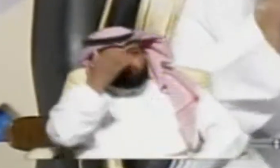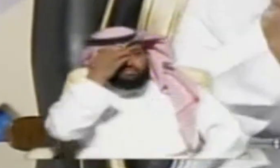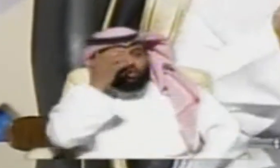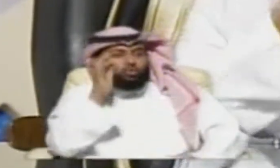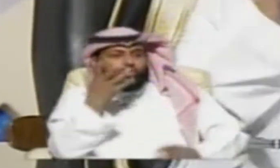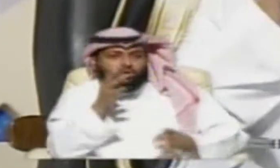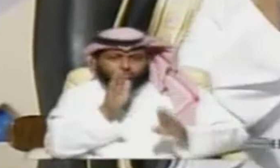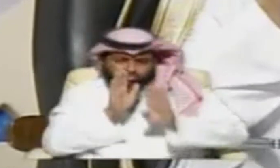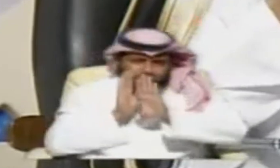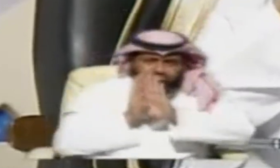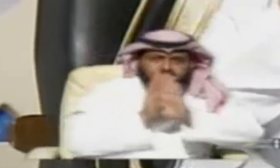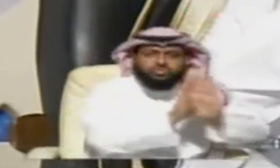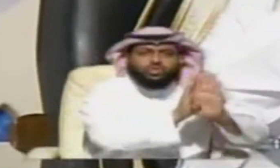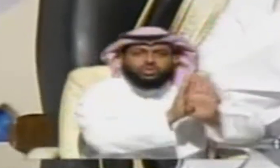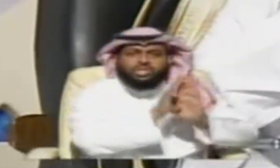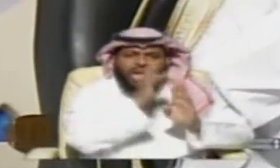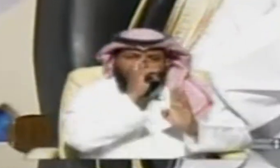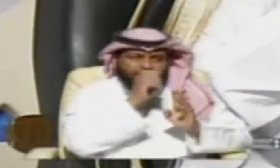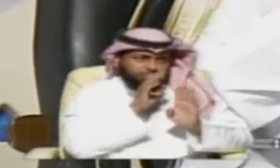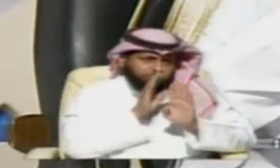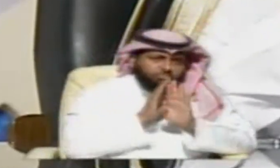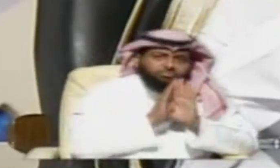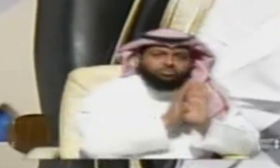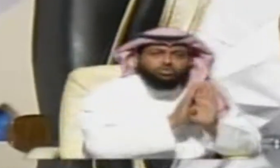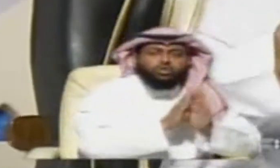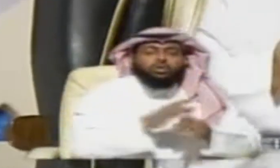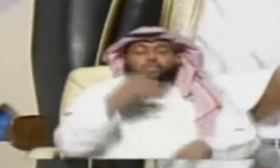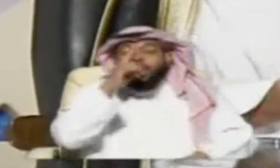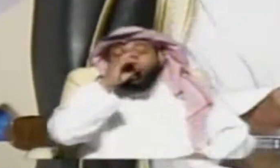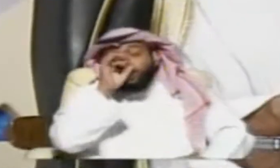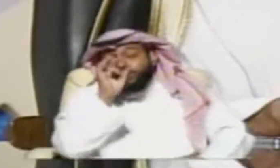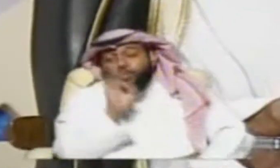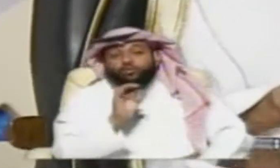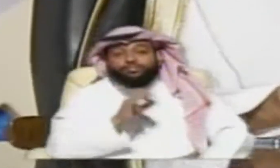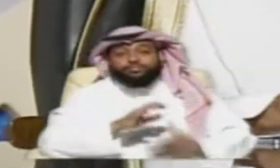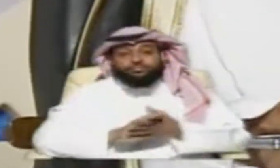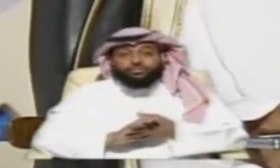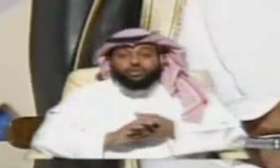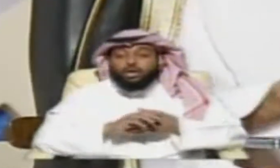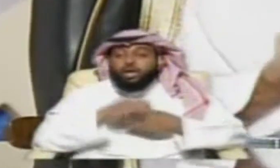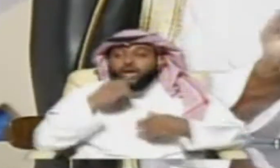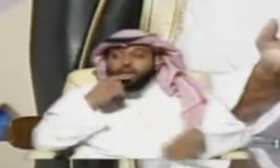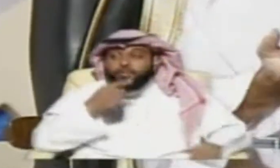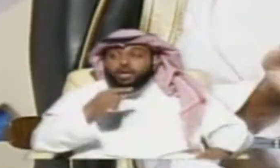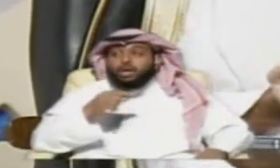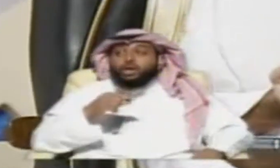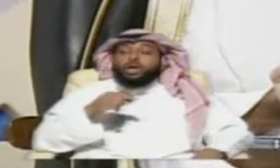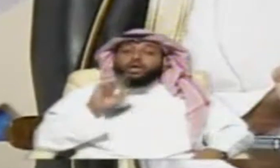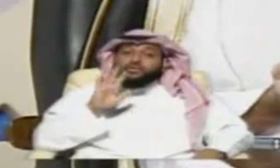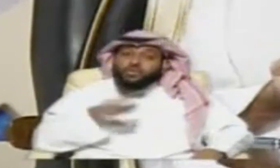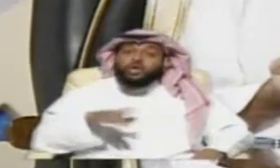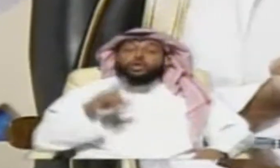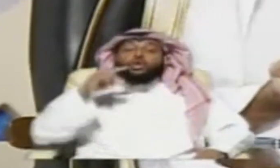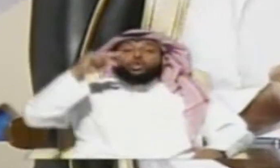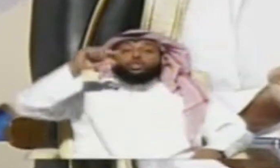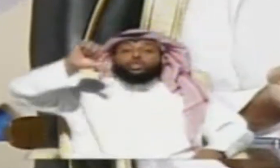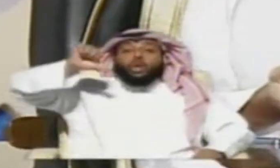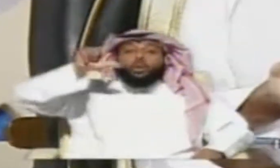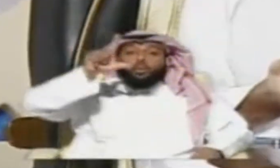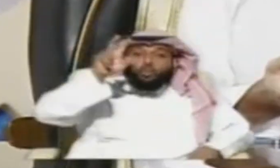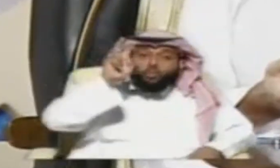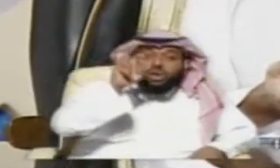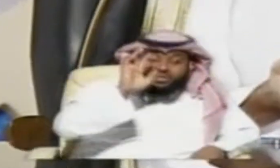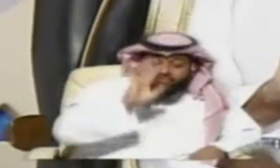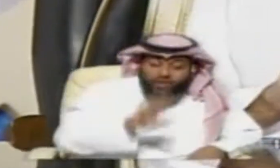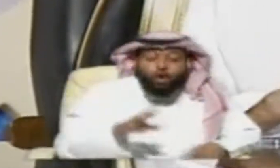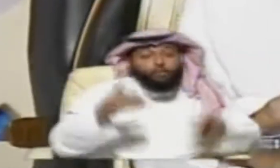بتدابيره وتأمره ضد الدول الإسلامية. فهذه الدول الإسلامية بما من الله عليها من أموال طائلة وقدرات